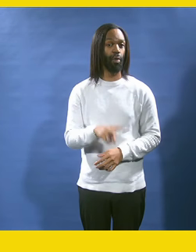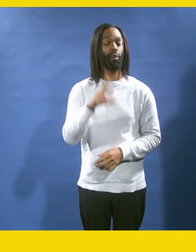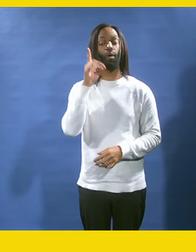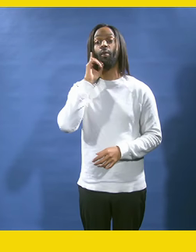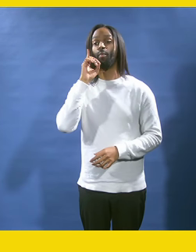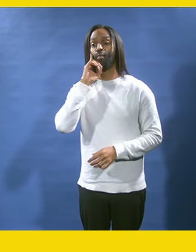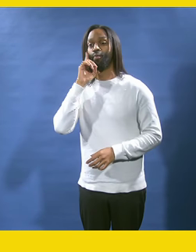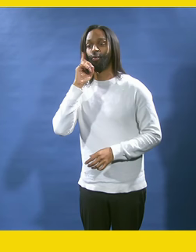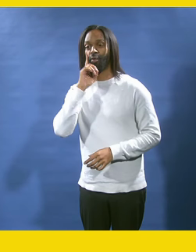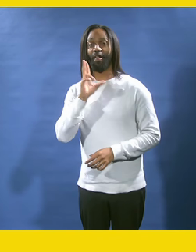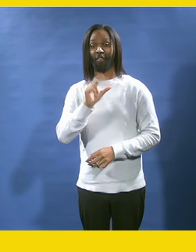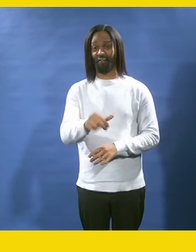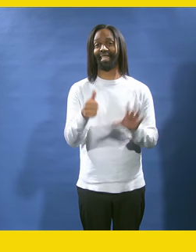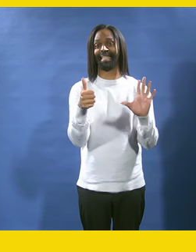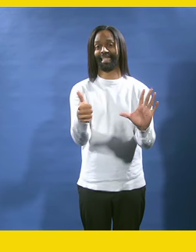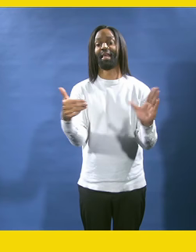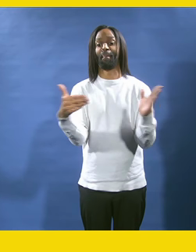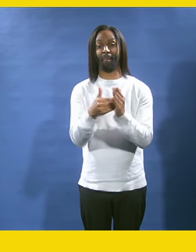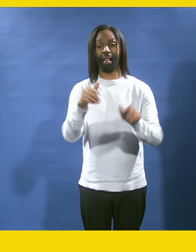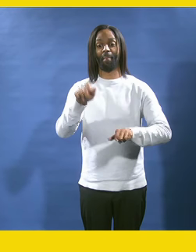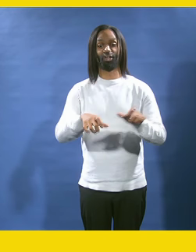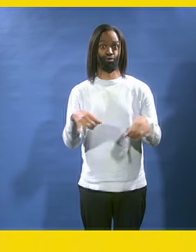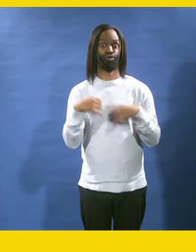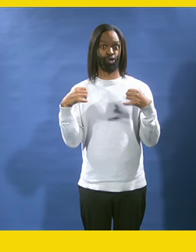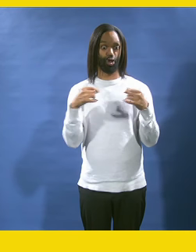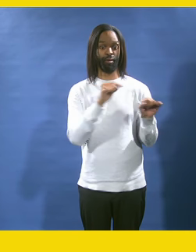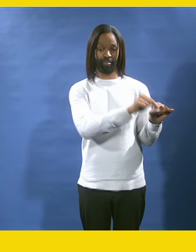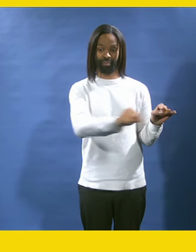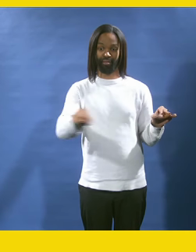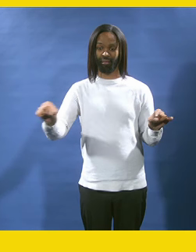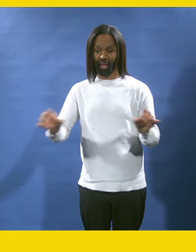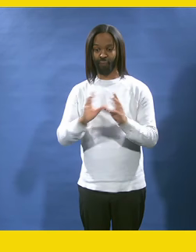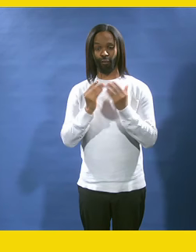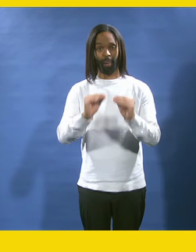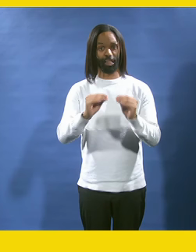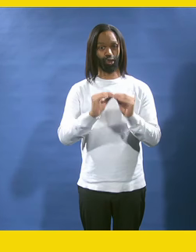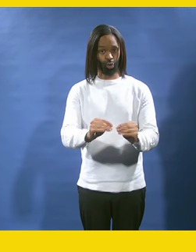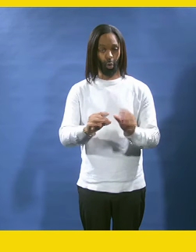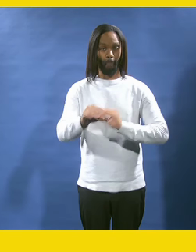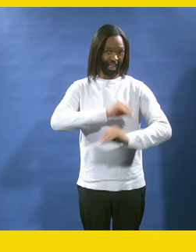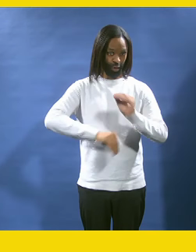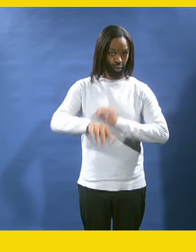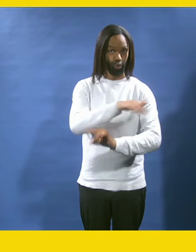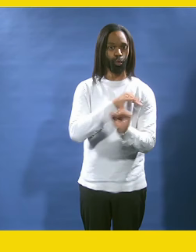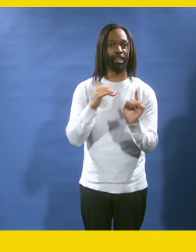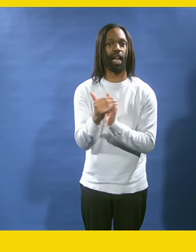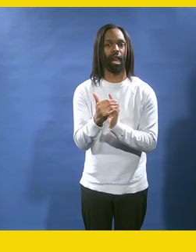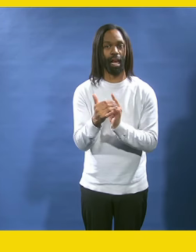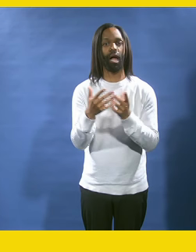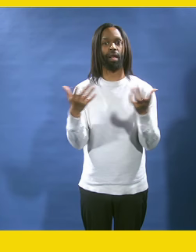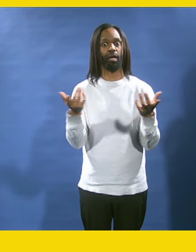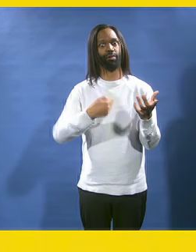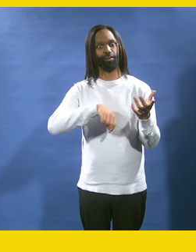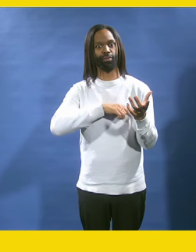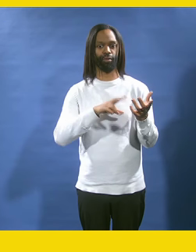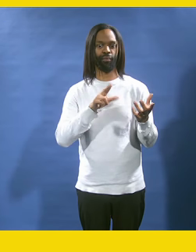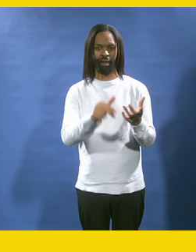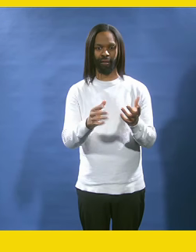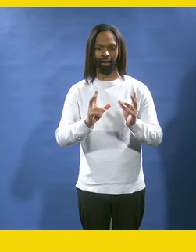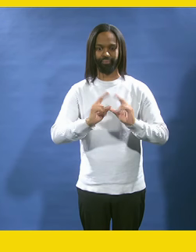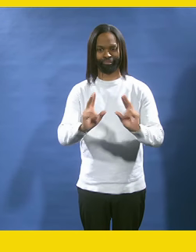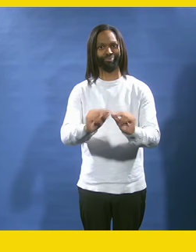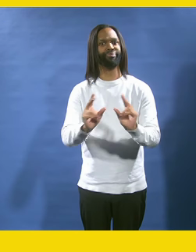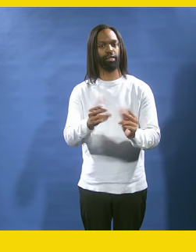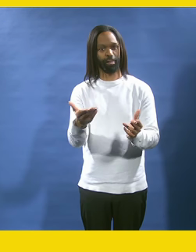plus de 6000 jeunes qui suivent des formations médico-sociales et à justement, pendant 1 journée,